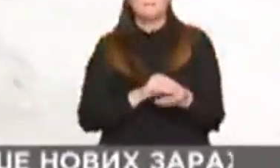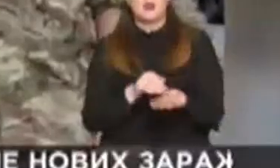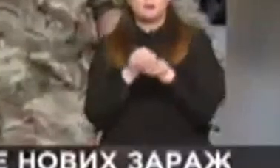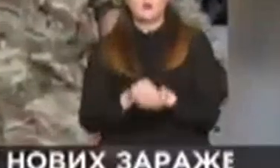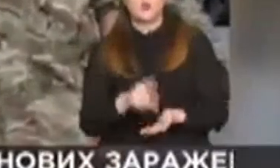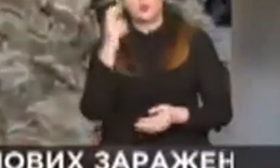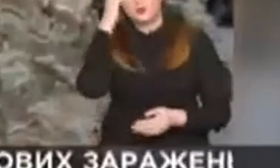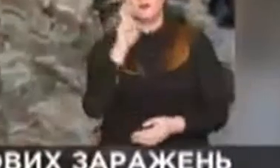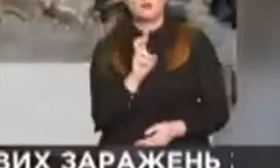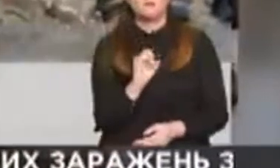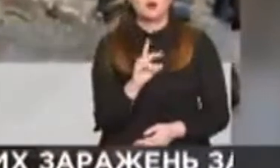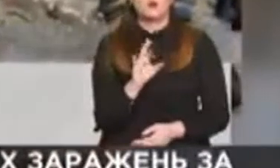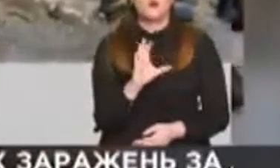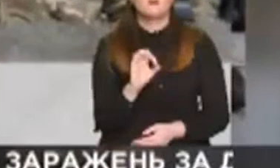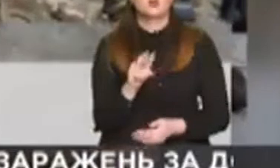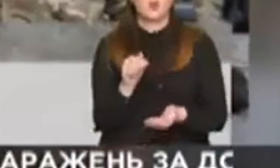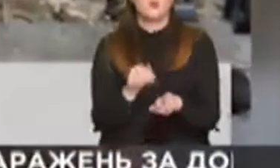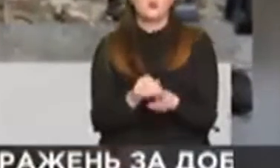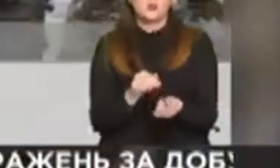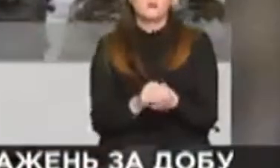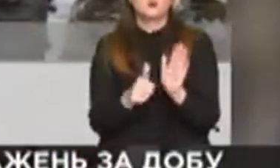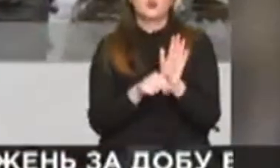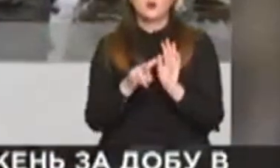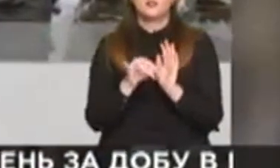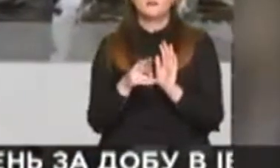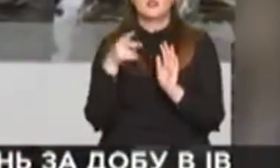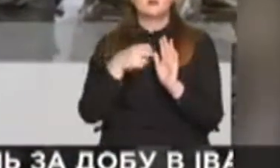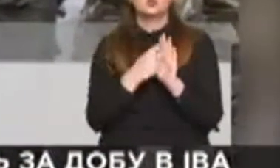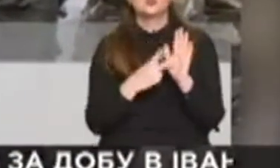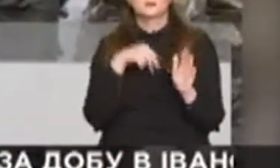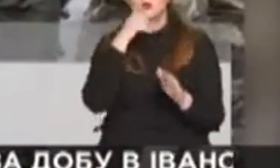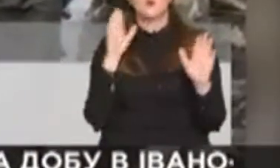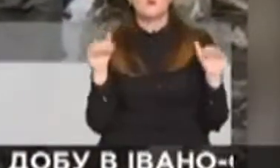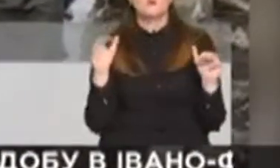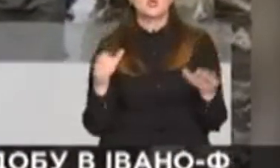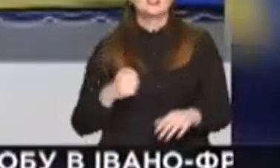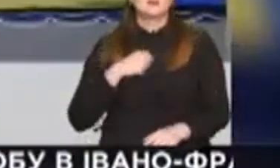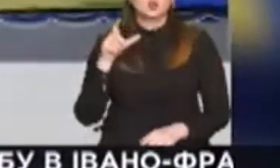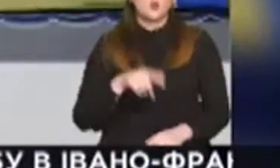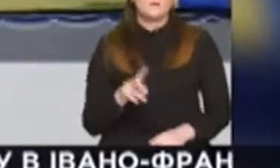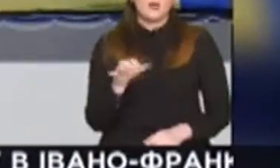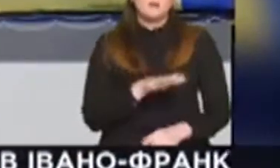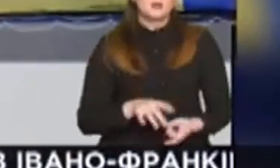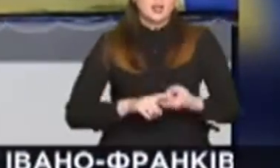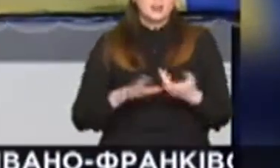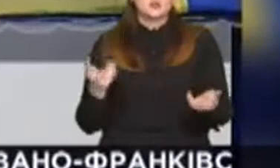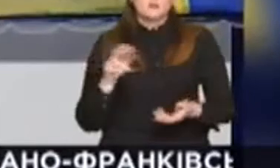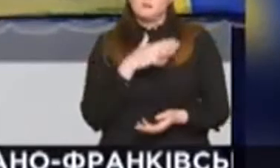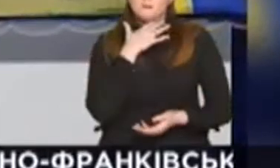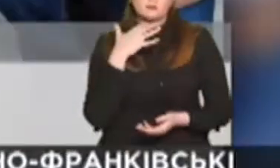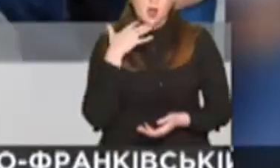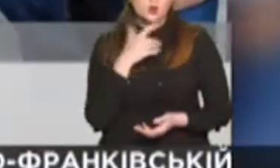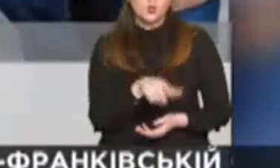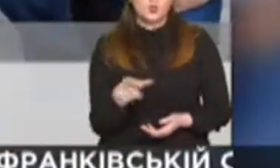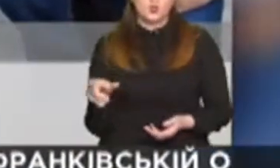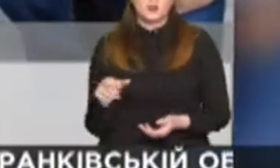на Берковецькому кладовищі. 6 липня 2017 року попрощатися з військовим на Майдан Незалежності прийшло багато